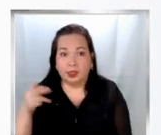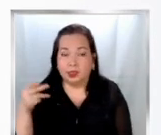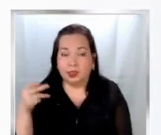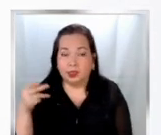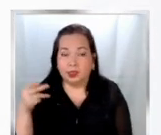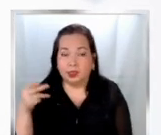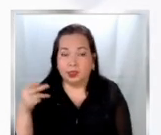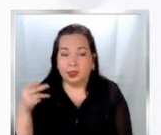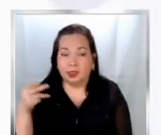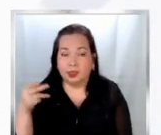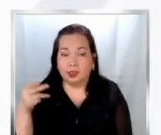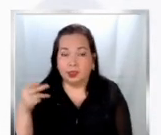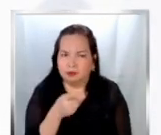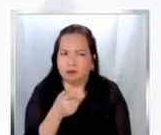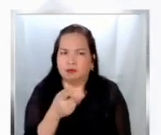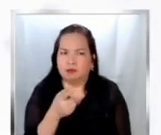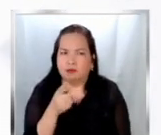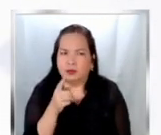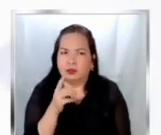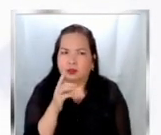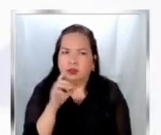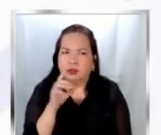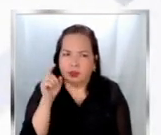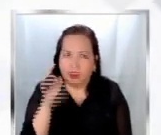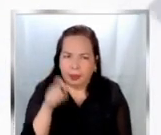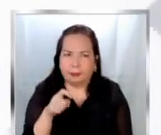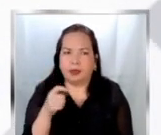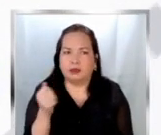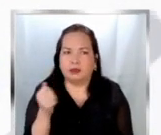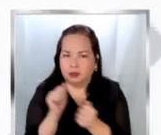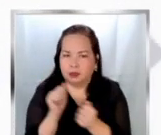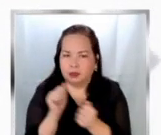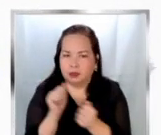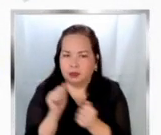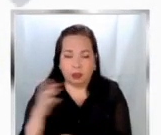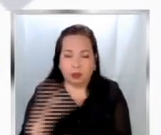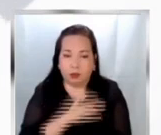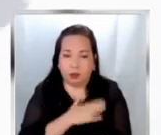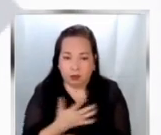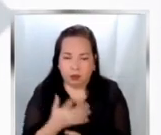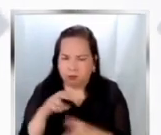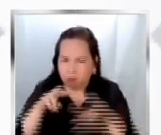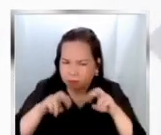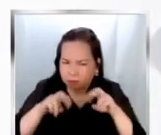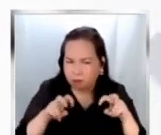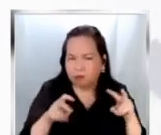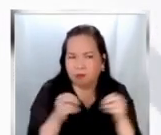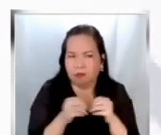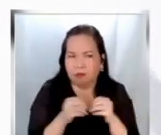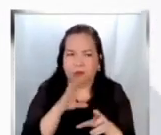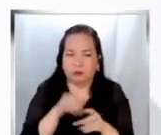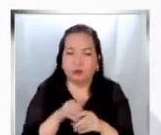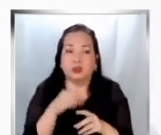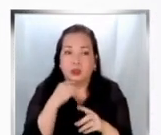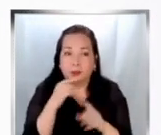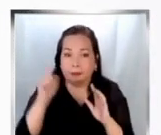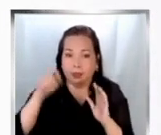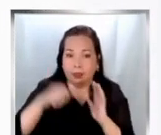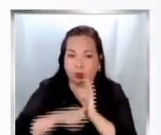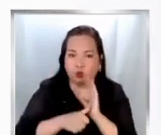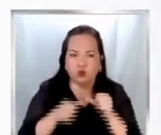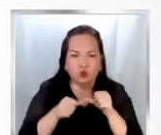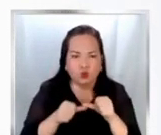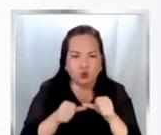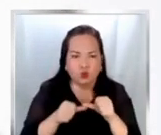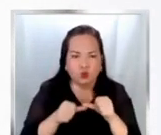kasama ang CHR sa pangangalap ng ebidensya sa mga kaso. Idiniin ng komisyon na dapat matuloy ang mga kaso at maparusahan